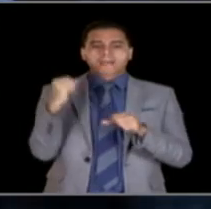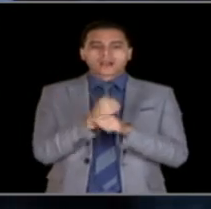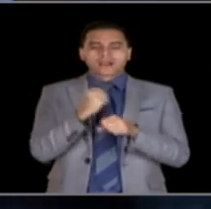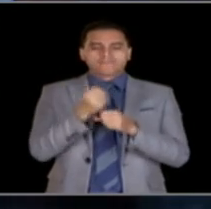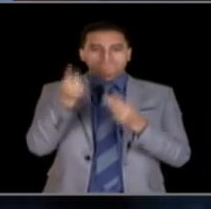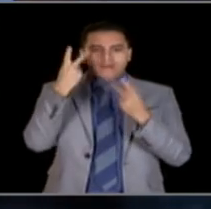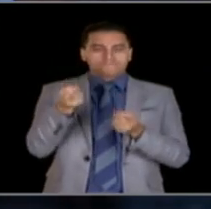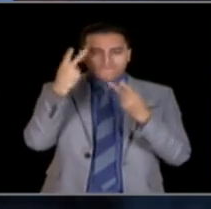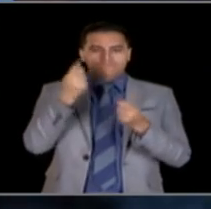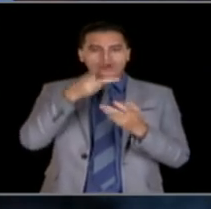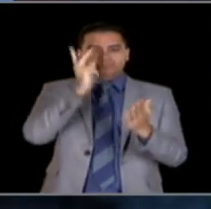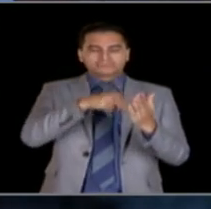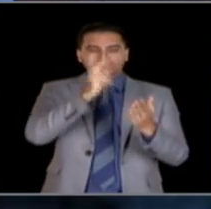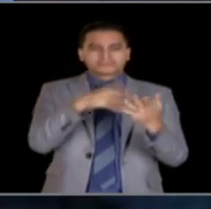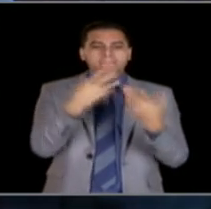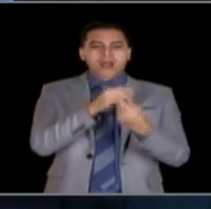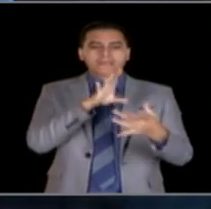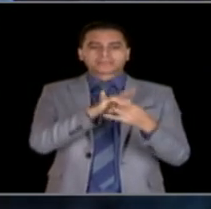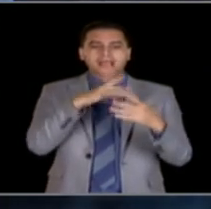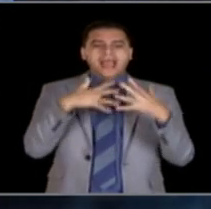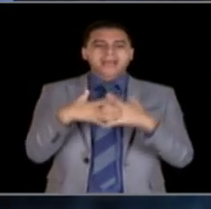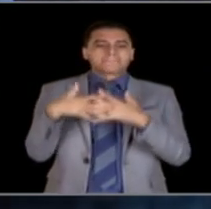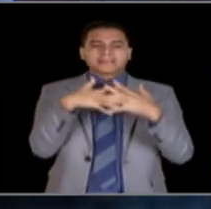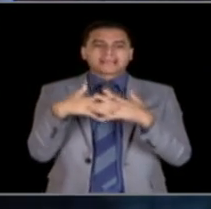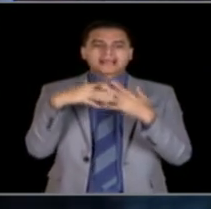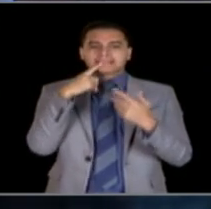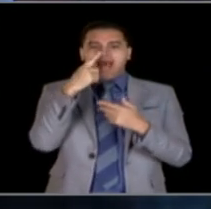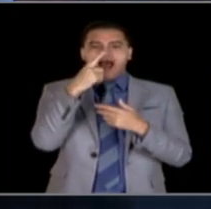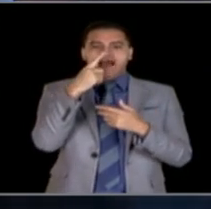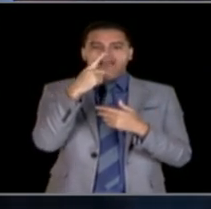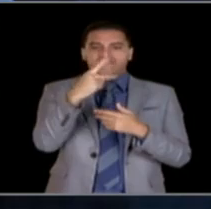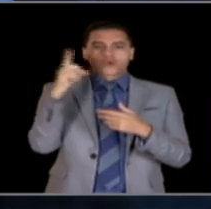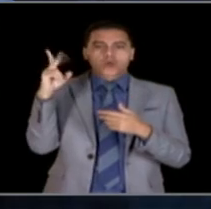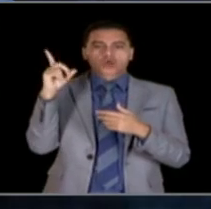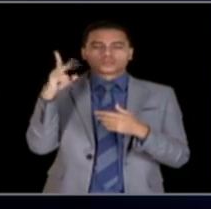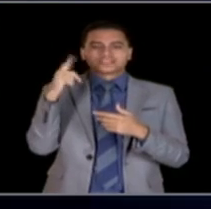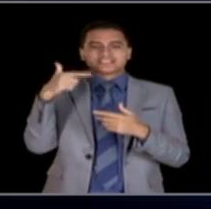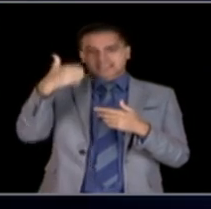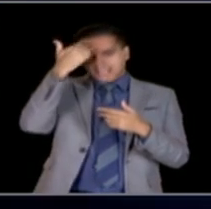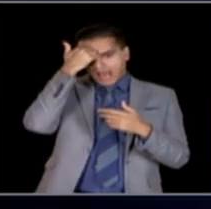المتحدة الأمريكية عام 2021؟